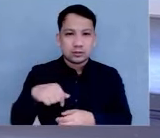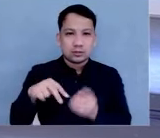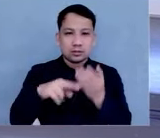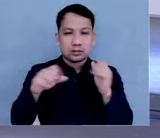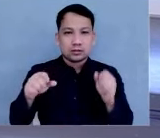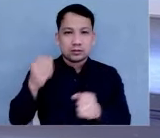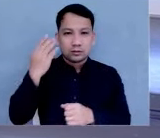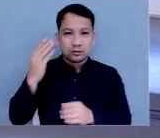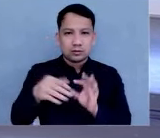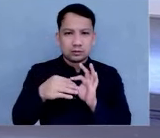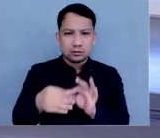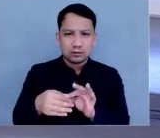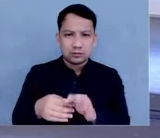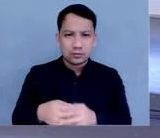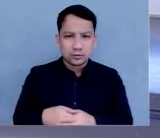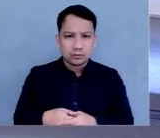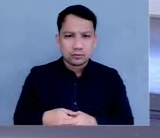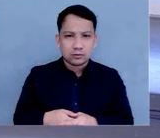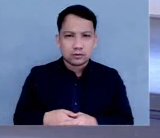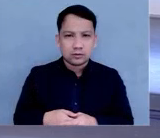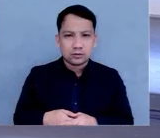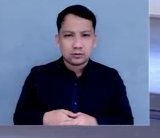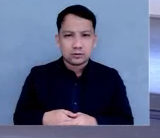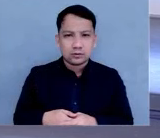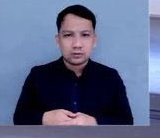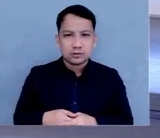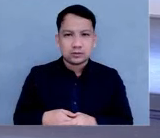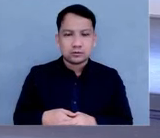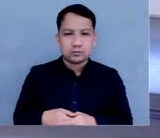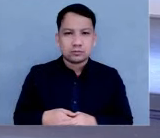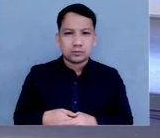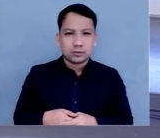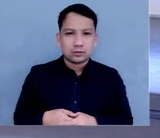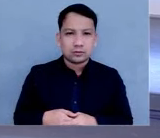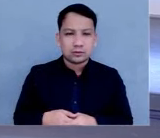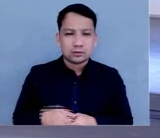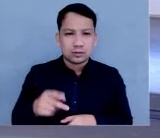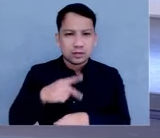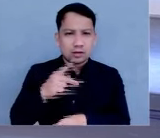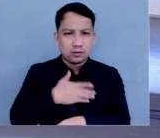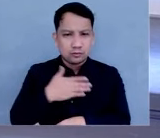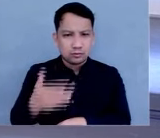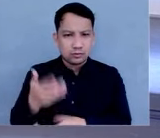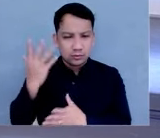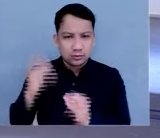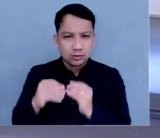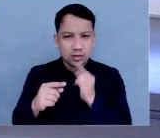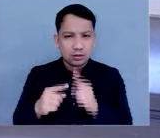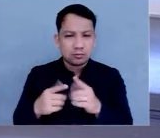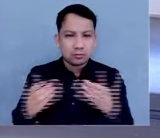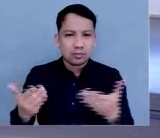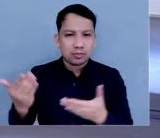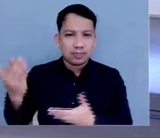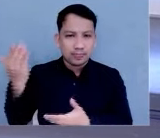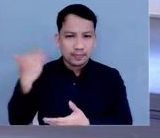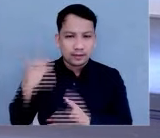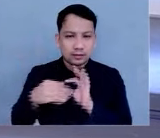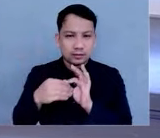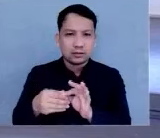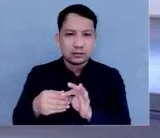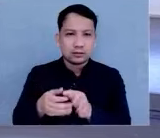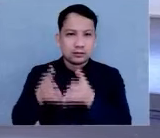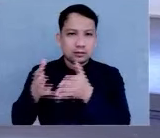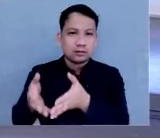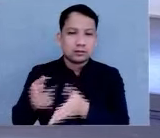for Foreign Affairs na si Fu Ying, walang ganong commitment na binigay ang China. At magmula po noon, hindi na po iniwan ng